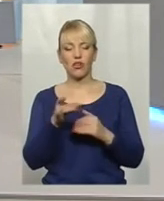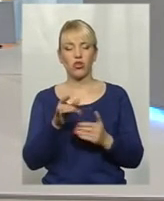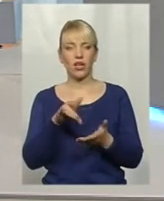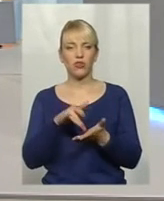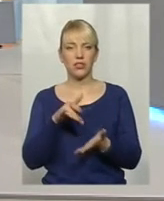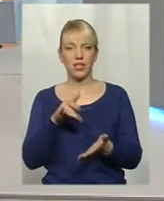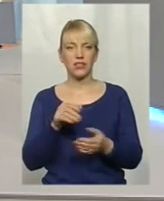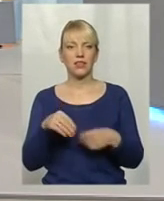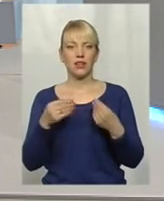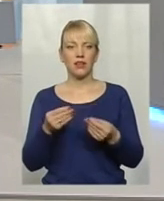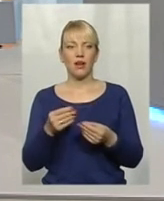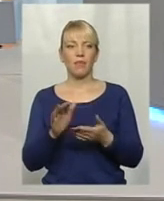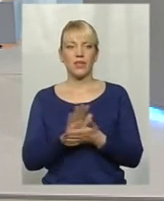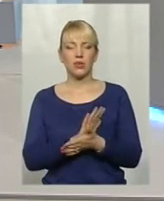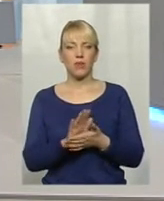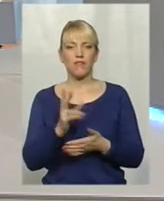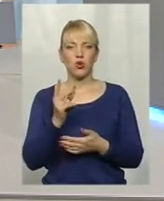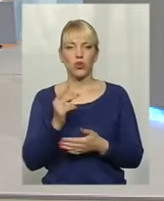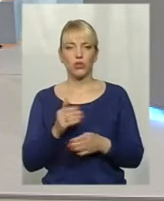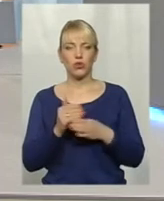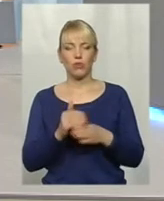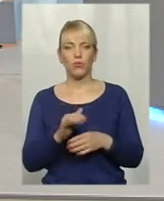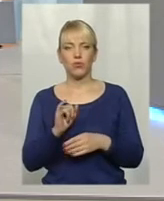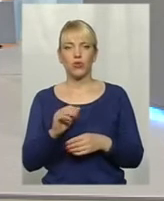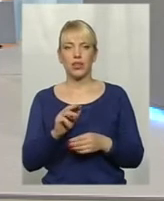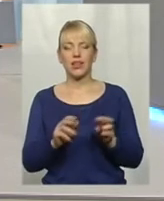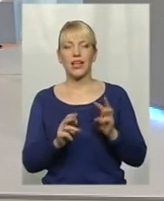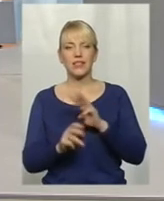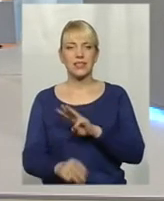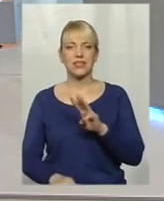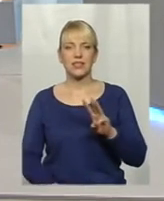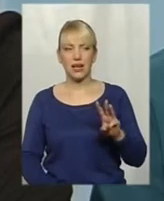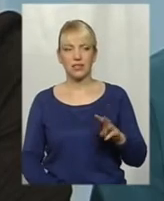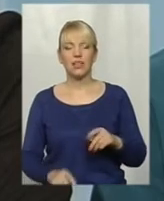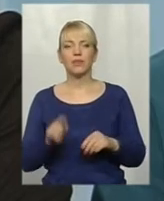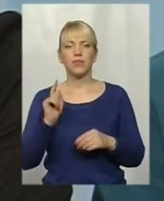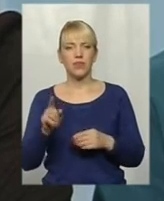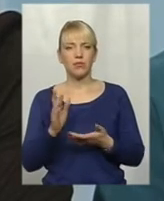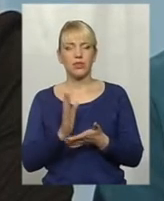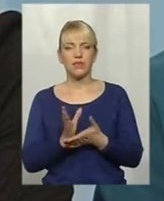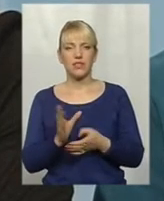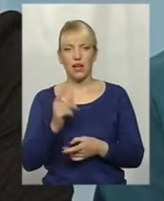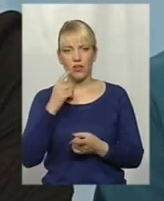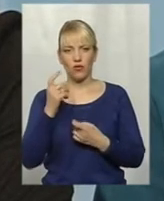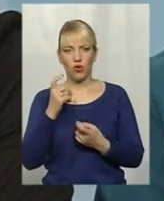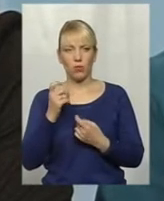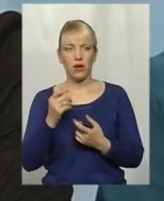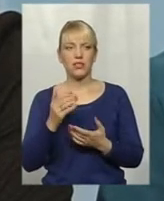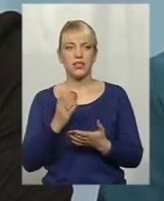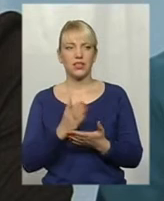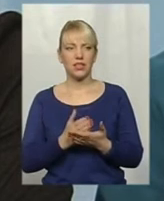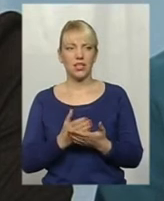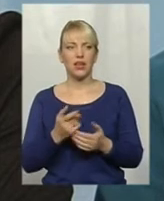безоплатної вторинної правової допомоги і на сайті Головного територіального управління юстиції? Так, зазначена інформація є,